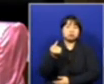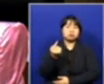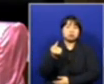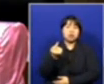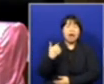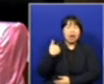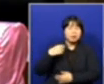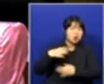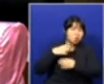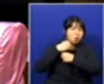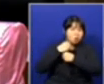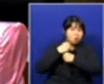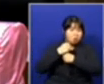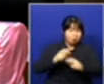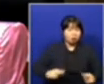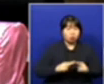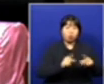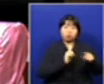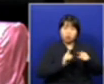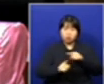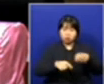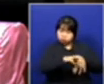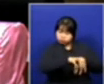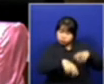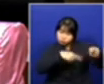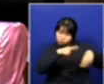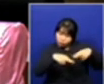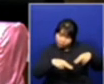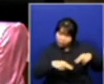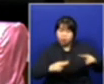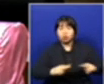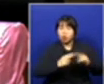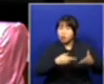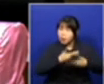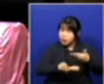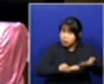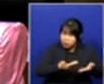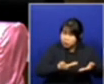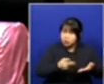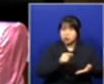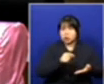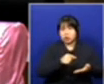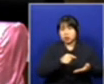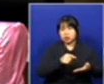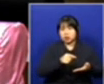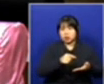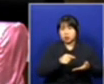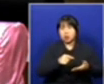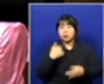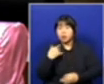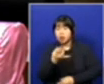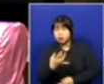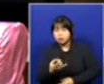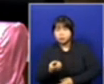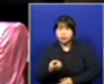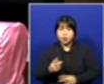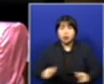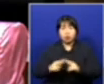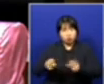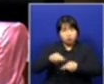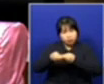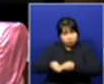ธิปัตย์ดูหลายกระทรวงนะดูทั้งกระทรวงพาณิชย์ดูอะไรกันกระทรวงเกษ